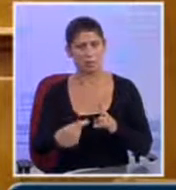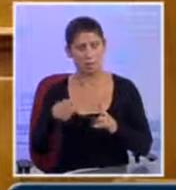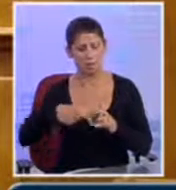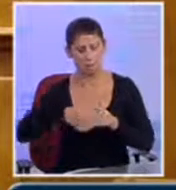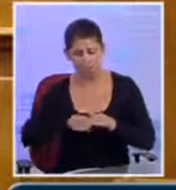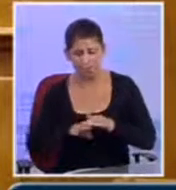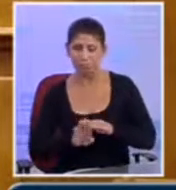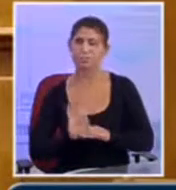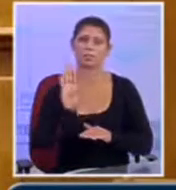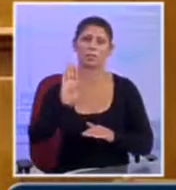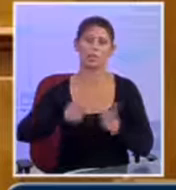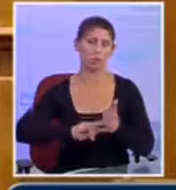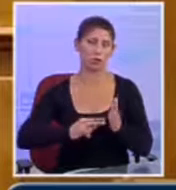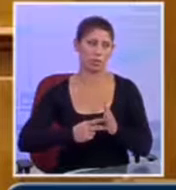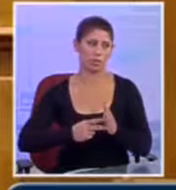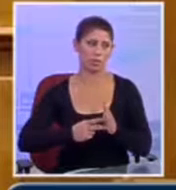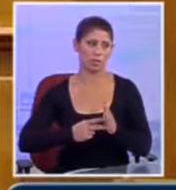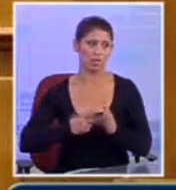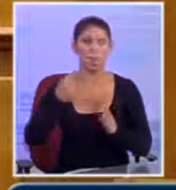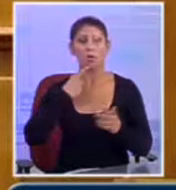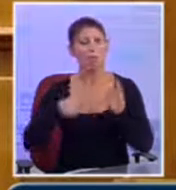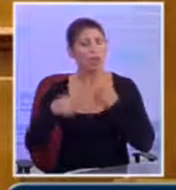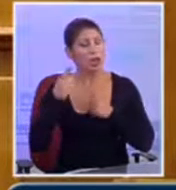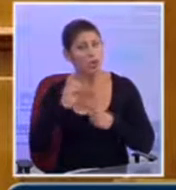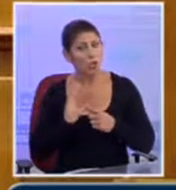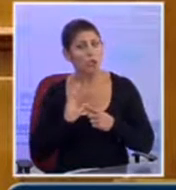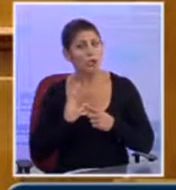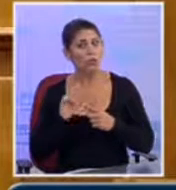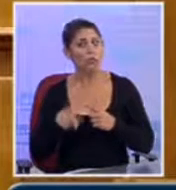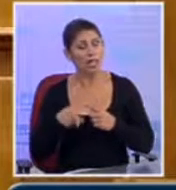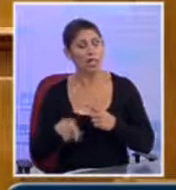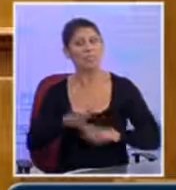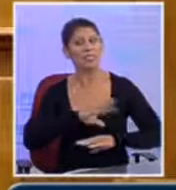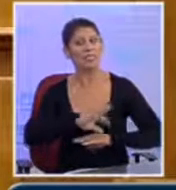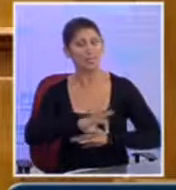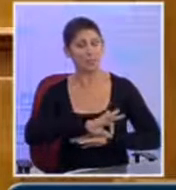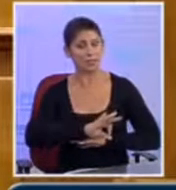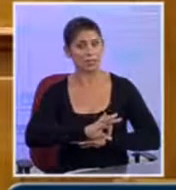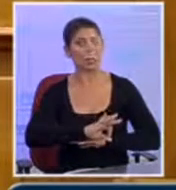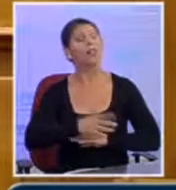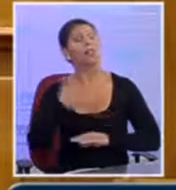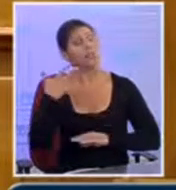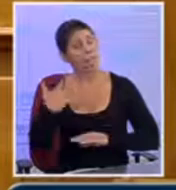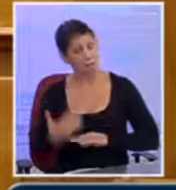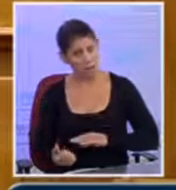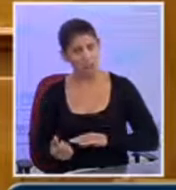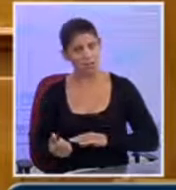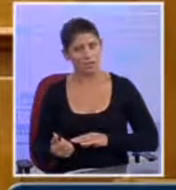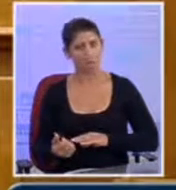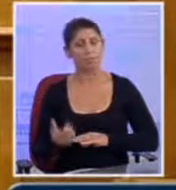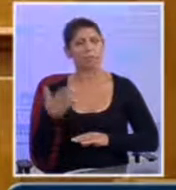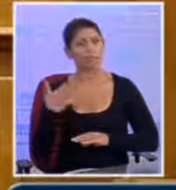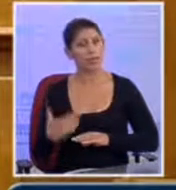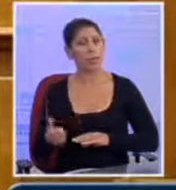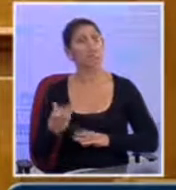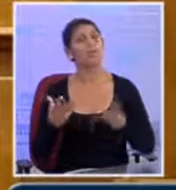της οικονομίας, που να δικαιολογούν ότι αυτή η στρατηγική και υπάρχει και έχει